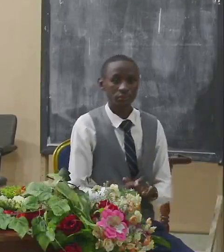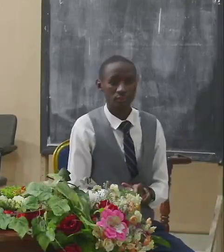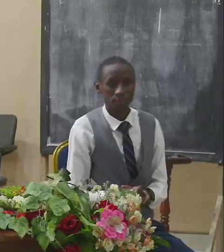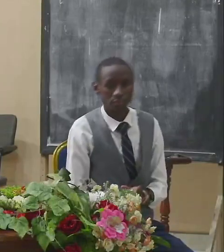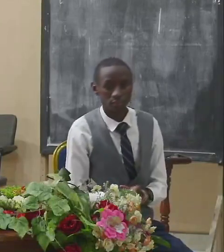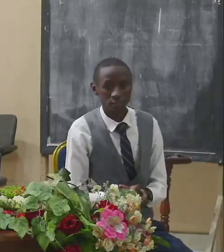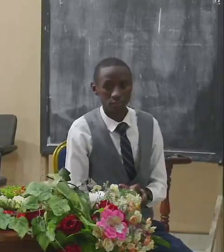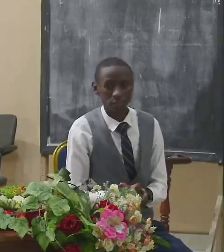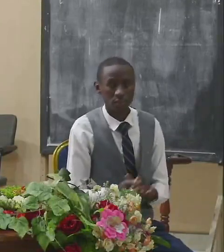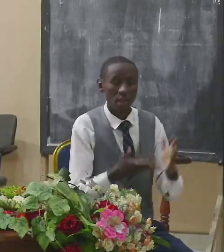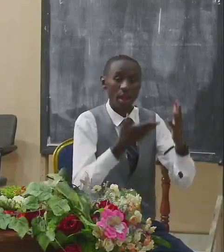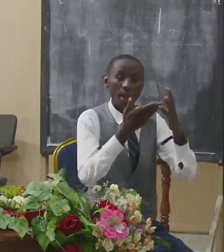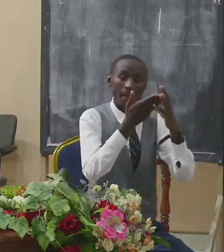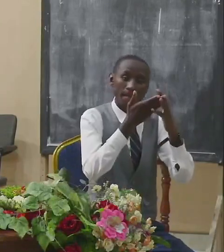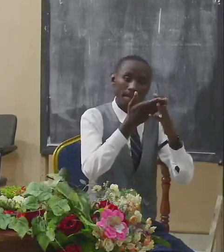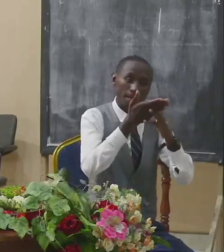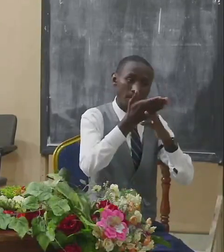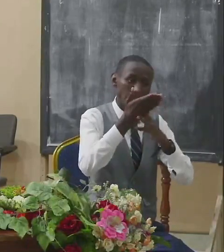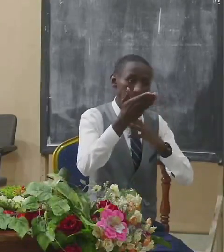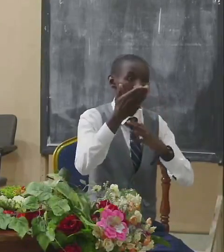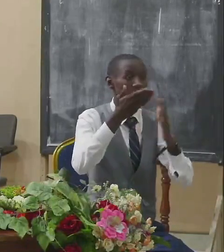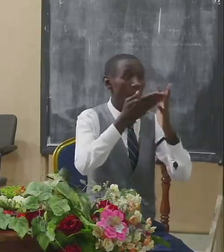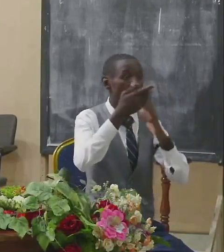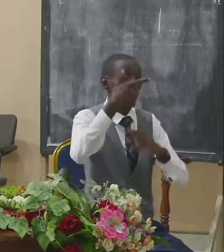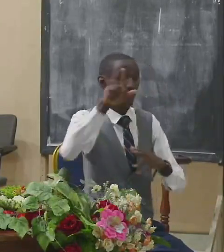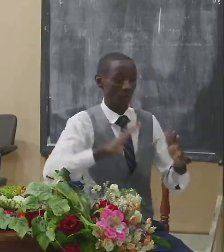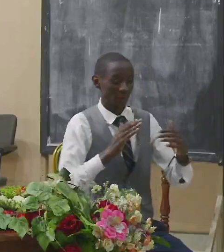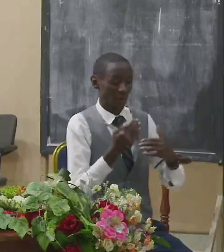Par qui nous avons reçu la grâce et